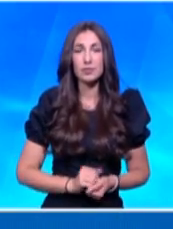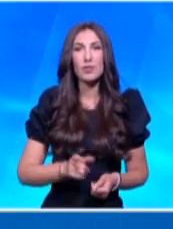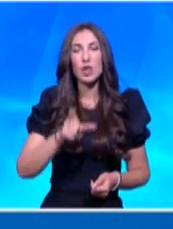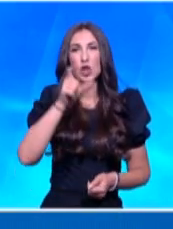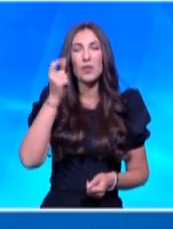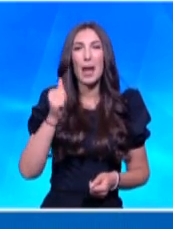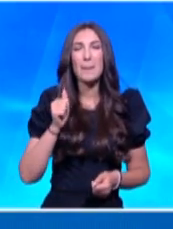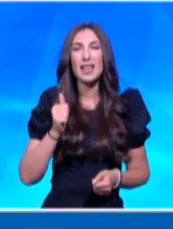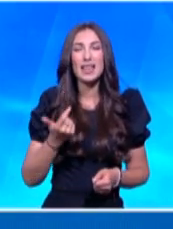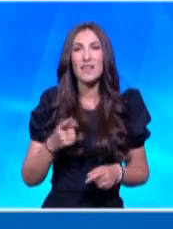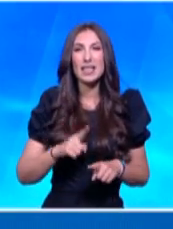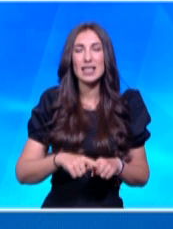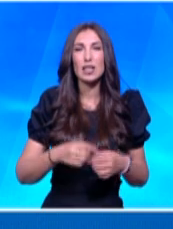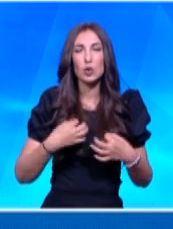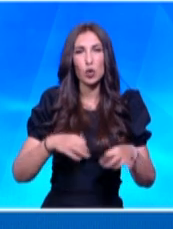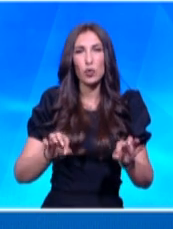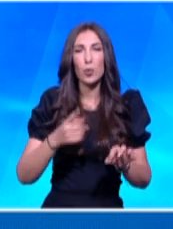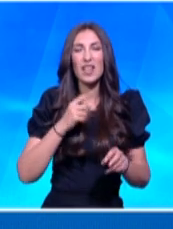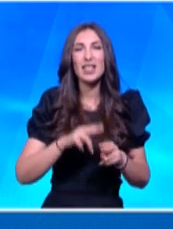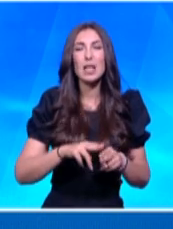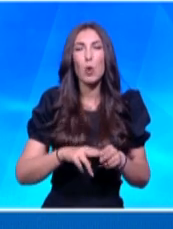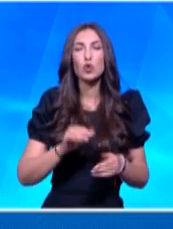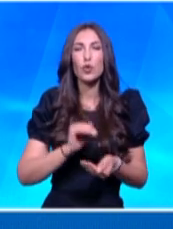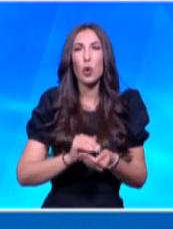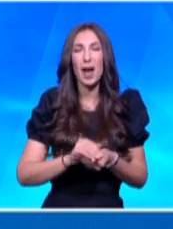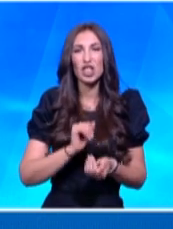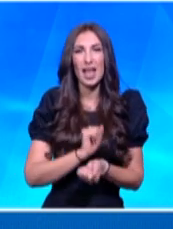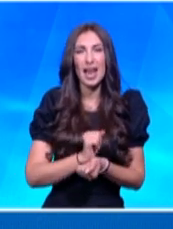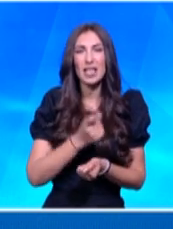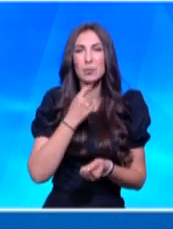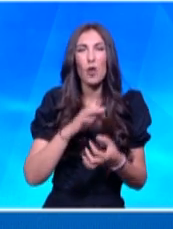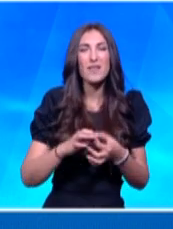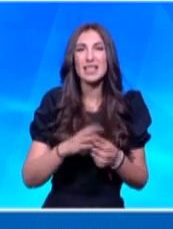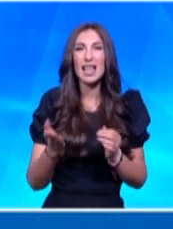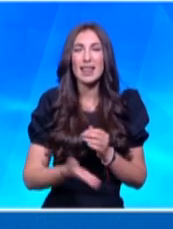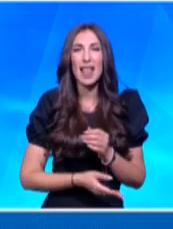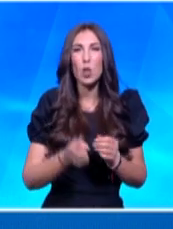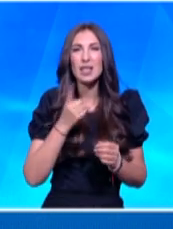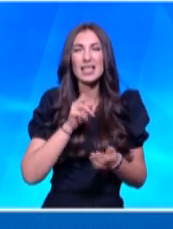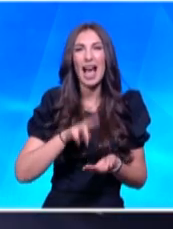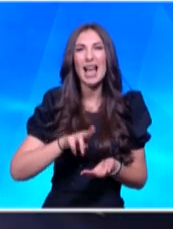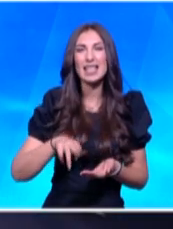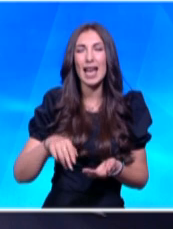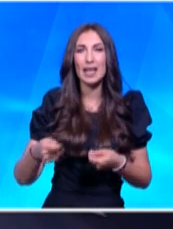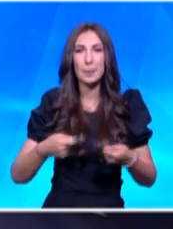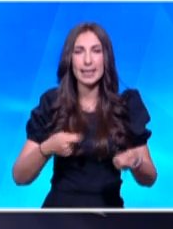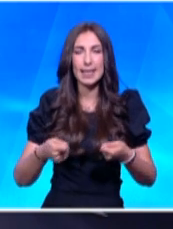Софийският апелативен съд пусна под домашен арест Васил Божков по делото, свързано с хазартния му бизнес. Мария Ванкова с